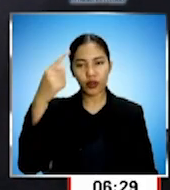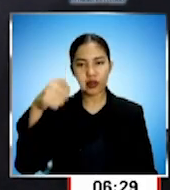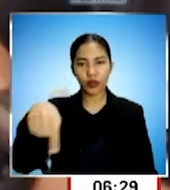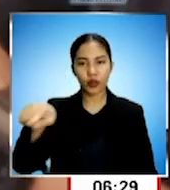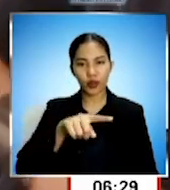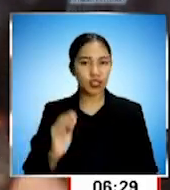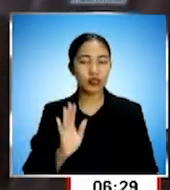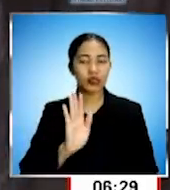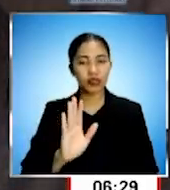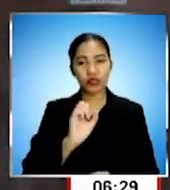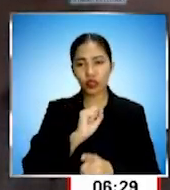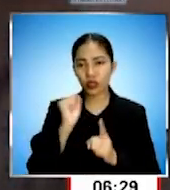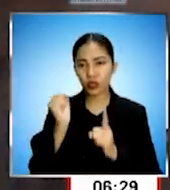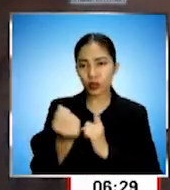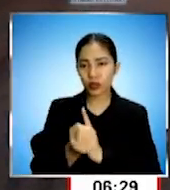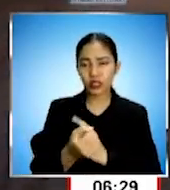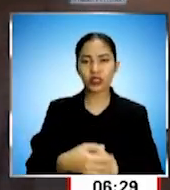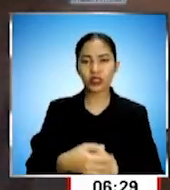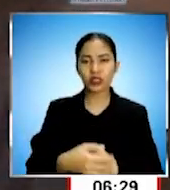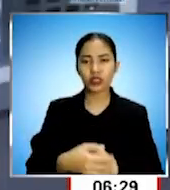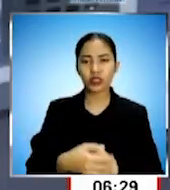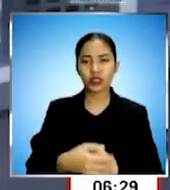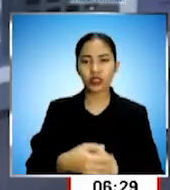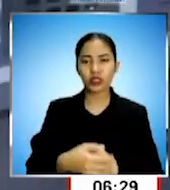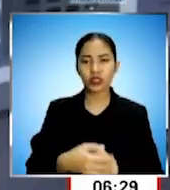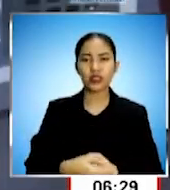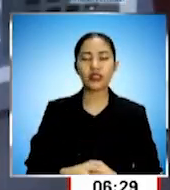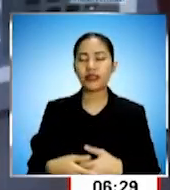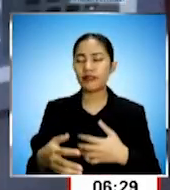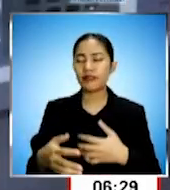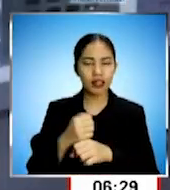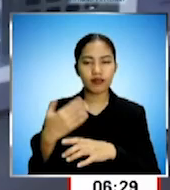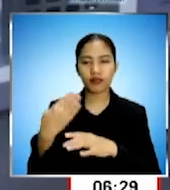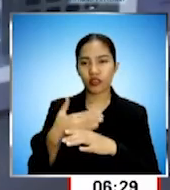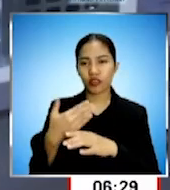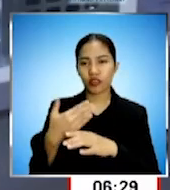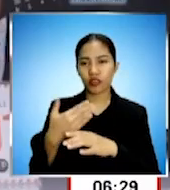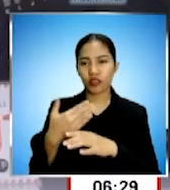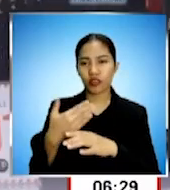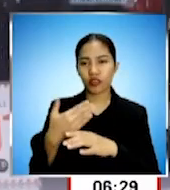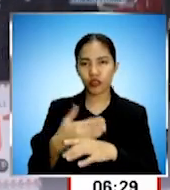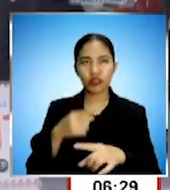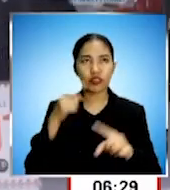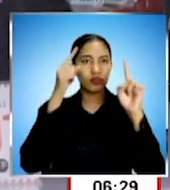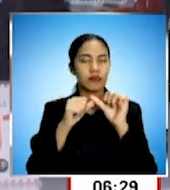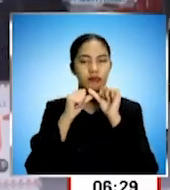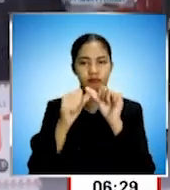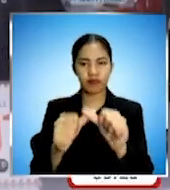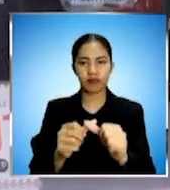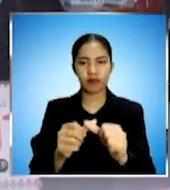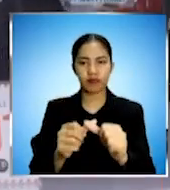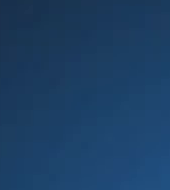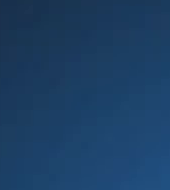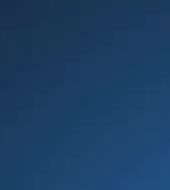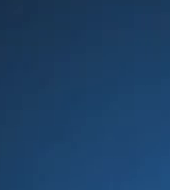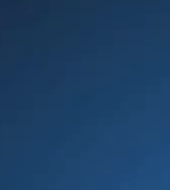para maabot ang iyong mga pangarap. Ako si Athena Imperial at yan ang kwentong Dapat Alam Mo.